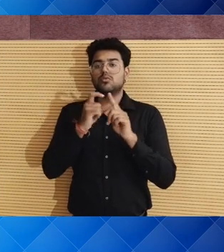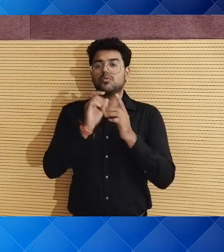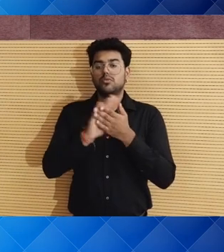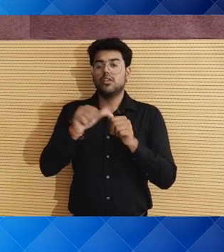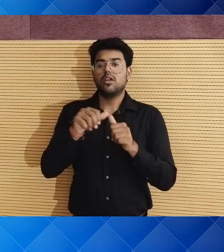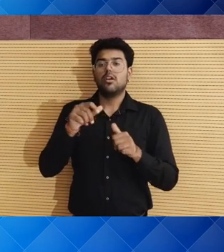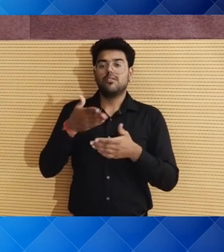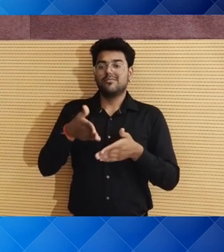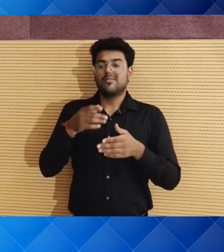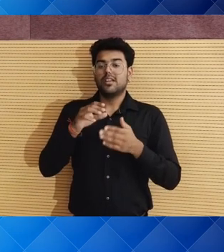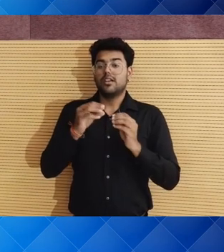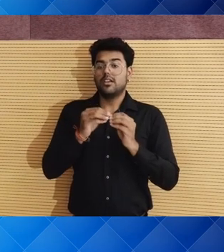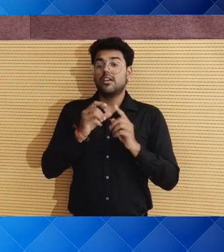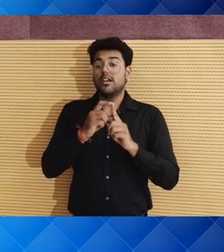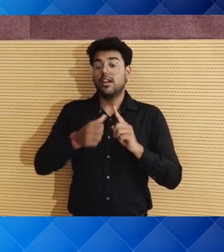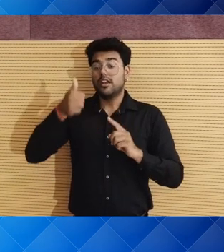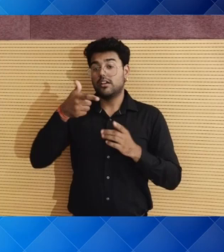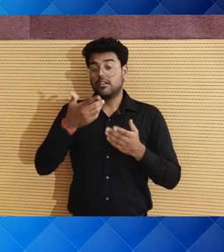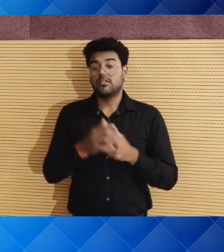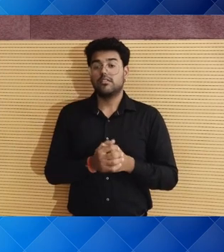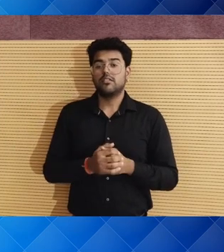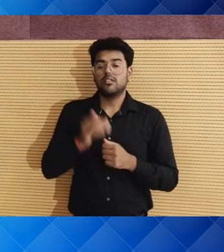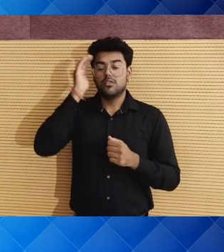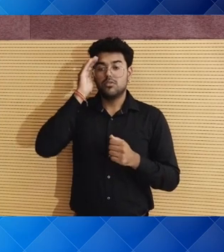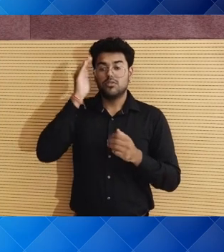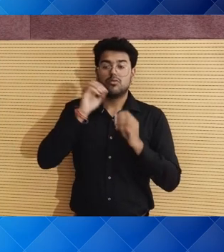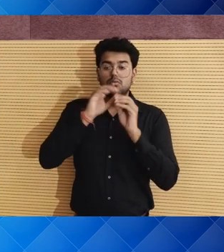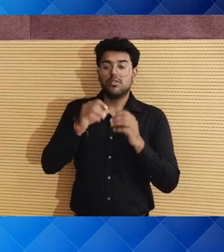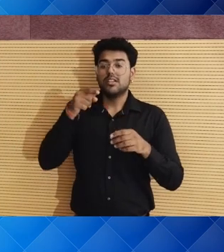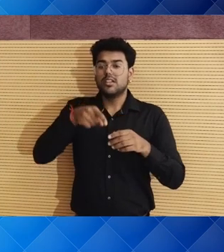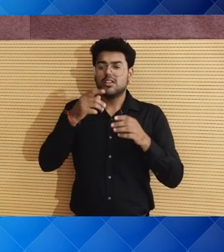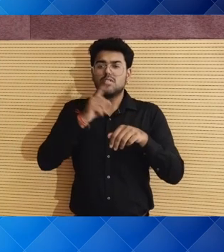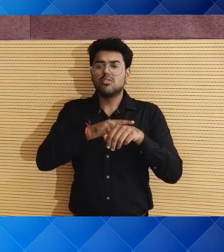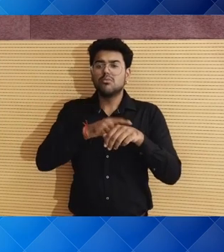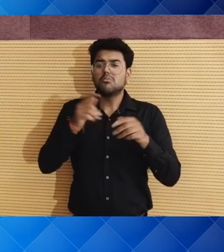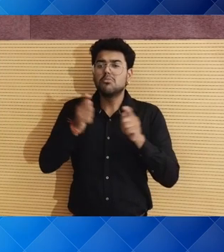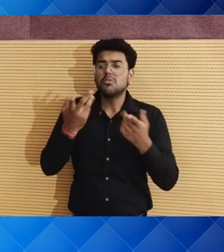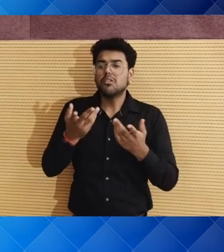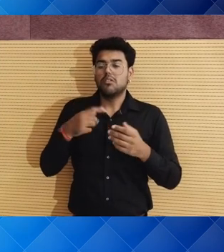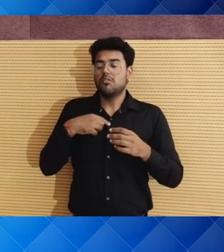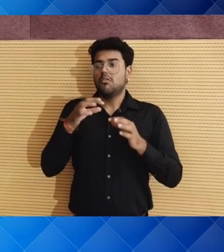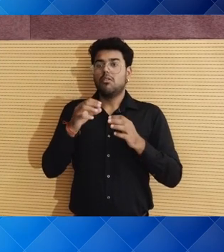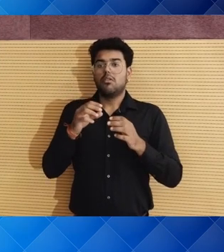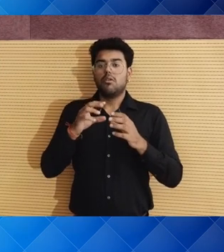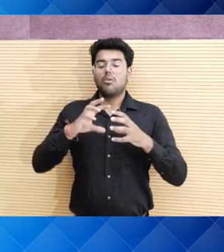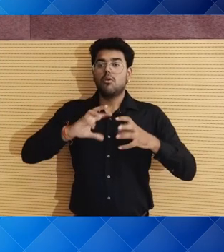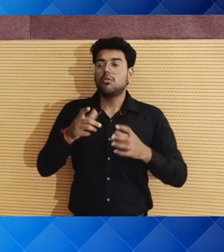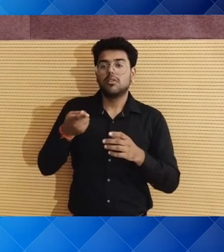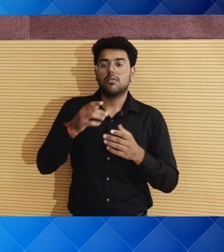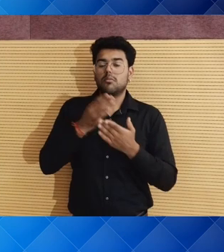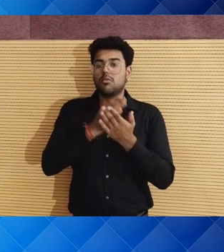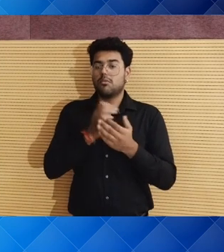इंडिया रेडियो न्यूज़ के लिए, न्यूज़ को, क्योंकि उन्होंने एक शॉर्ट नोटिस पे अचानक ये कार्यक्रम